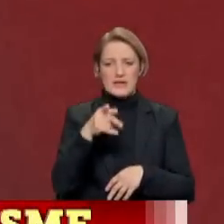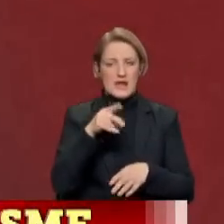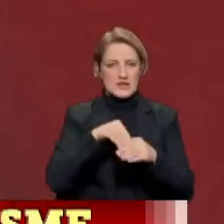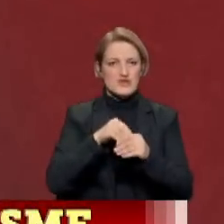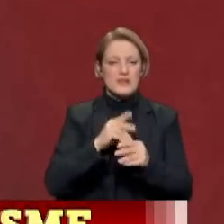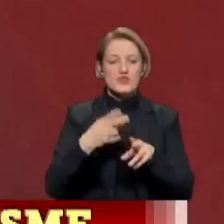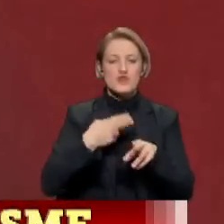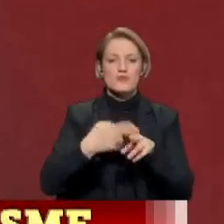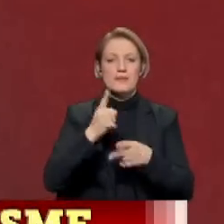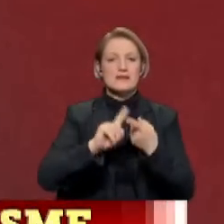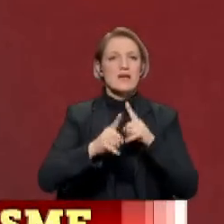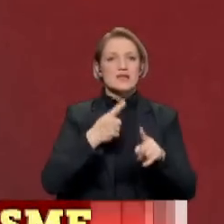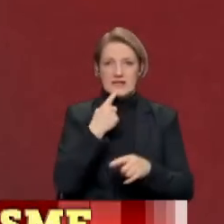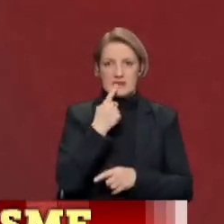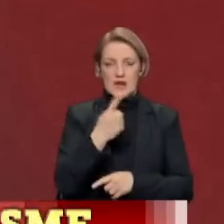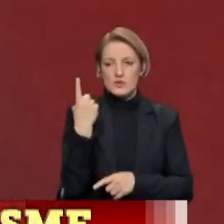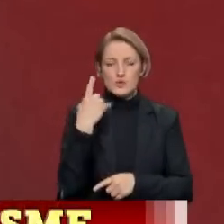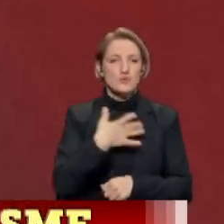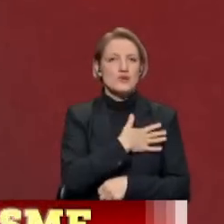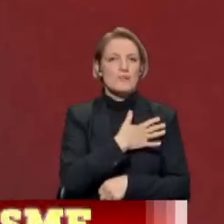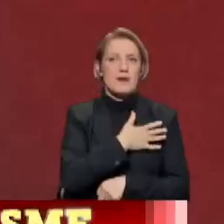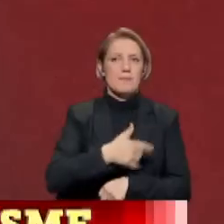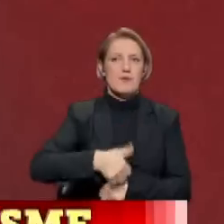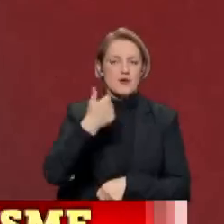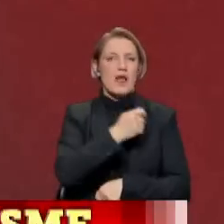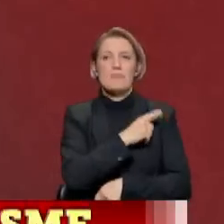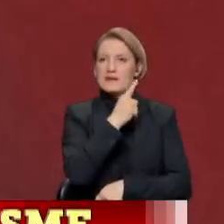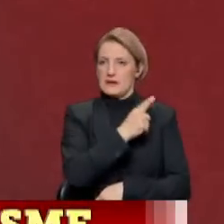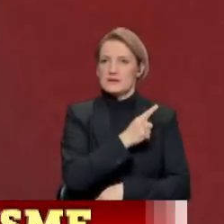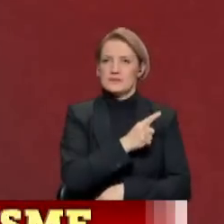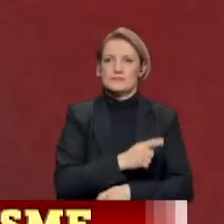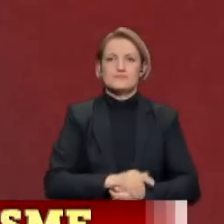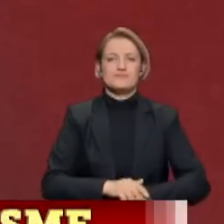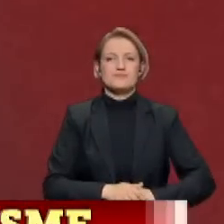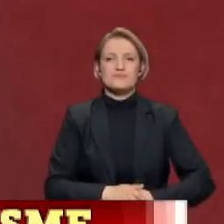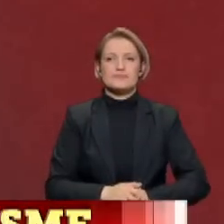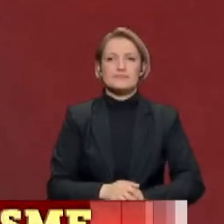siyasetçi derken dün de mesela CHP lideri Kemal Kılıçdaroğlu Almanya'daydı.